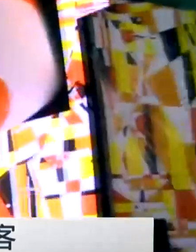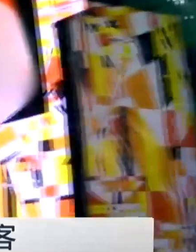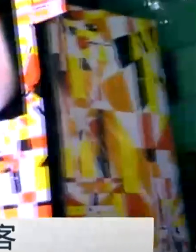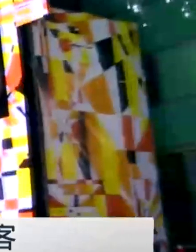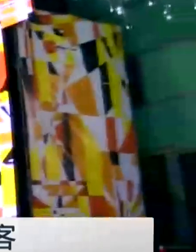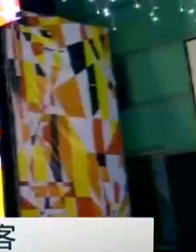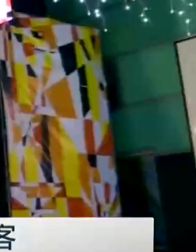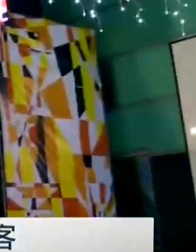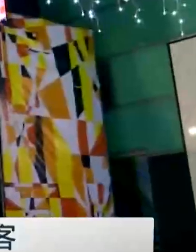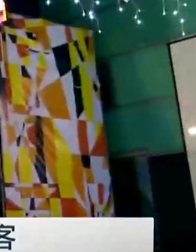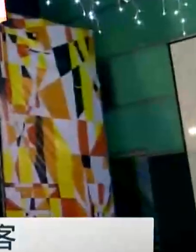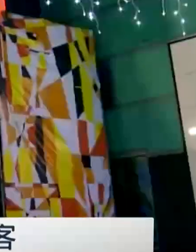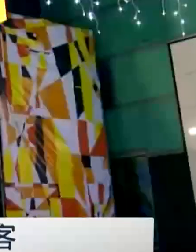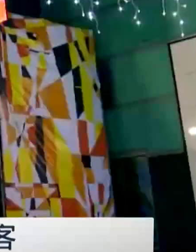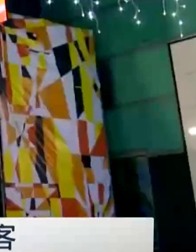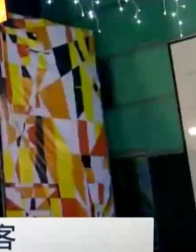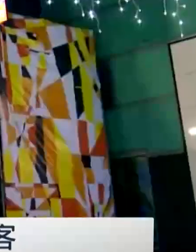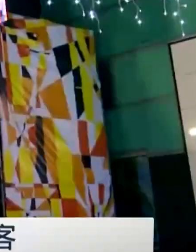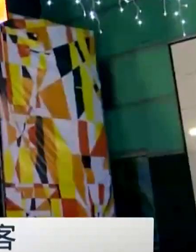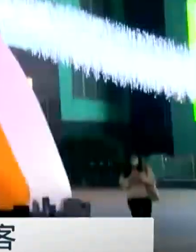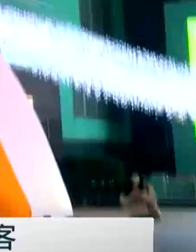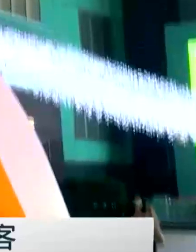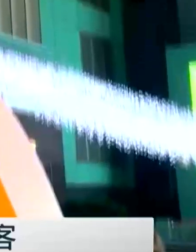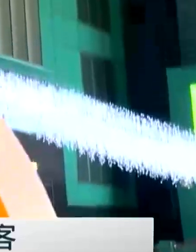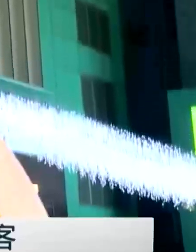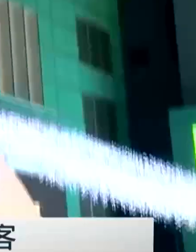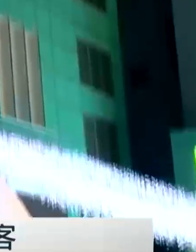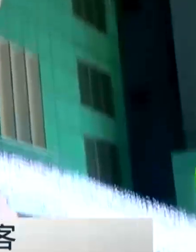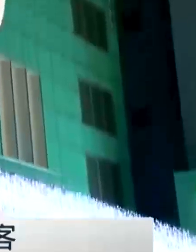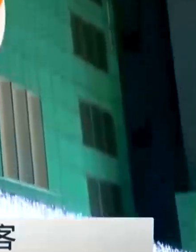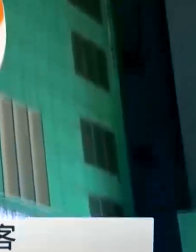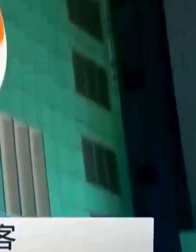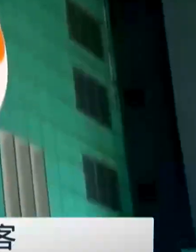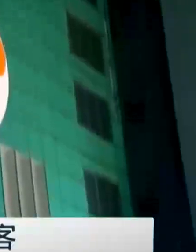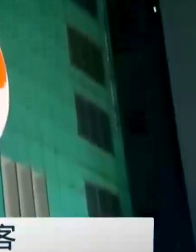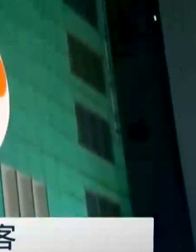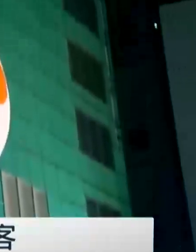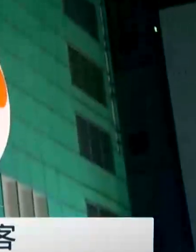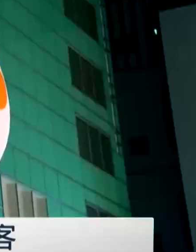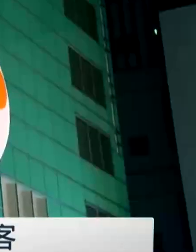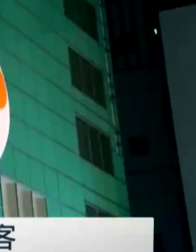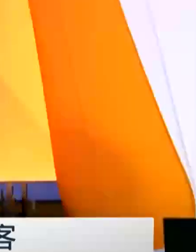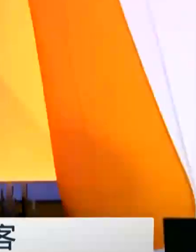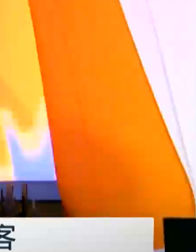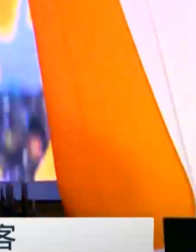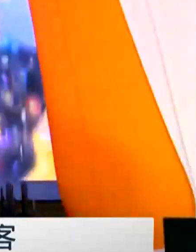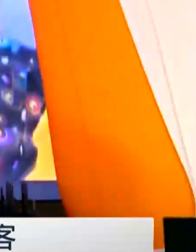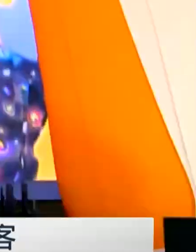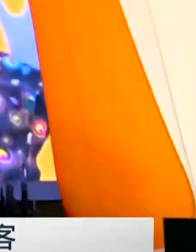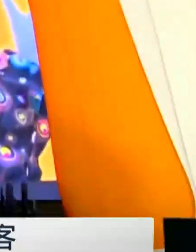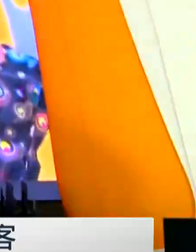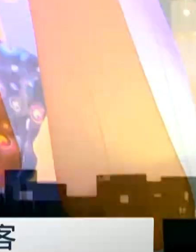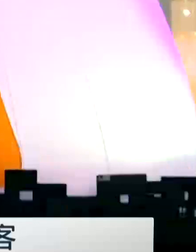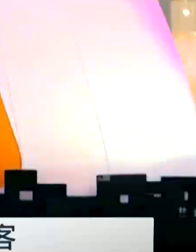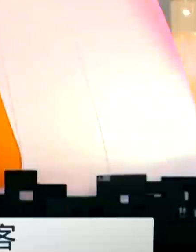巷，甚至与店家共同合作。台北市12个行政区也各自有灯展，而台湾国门放宽检疫后的